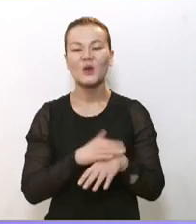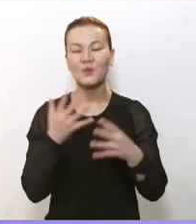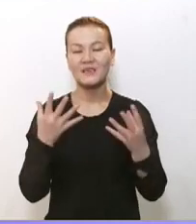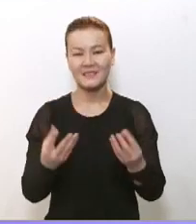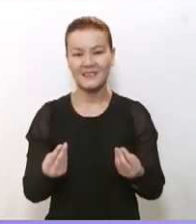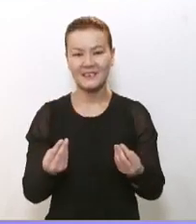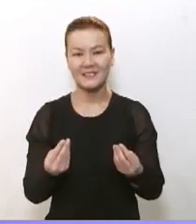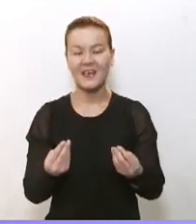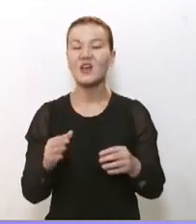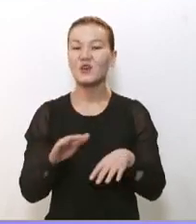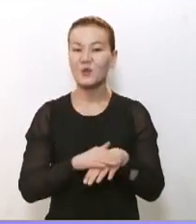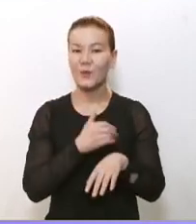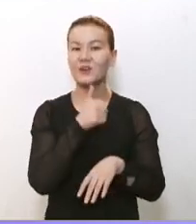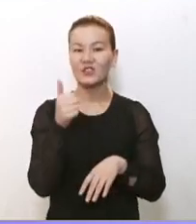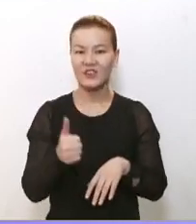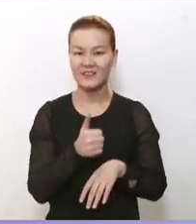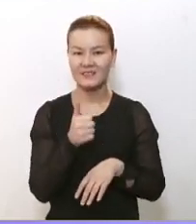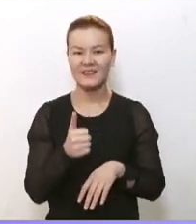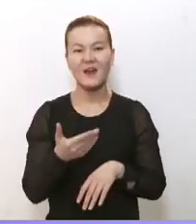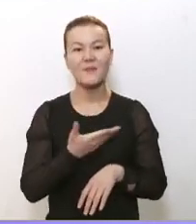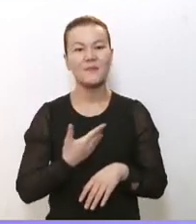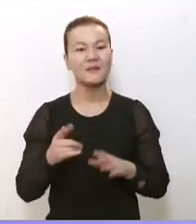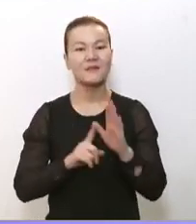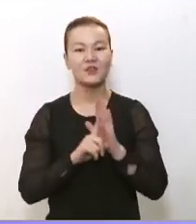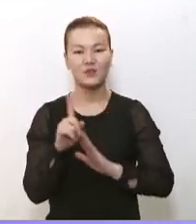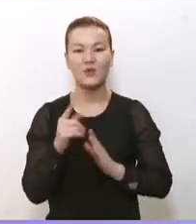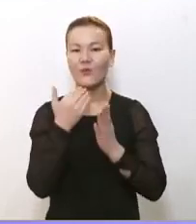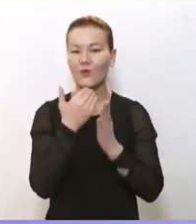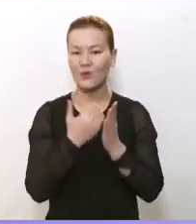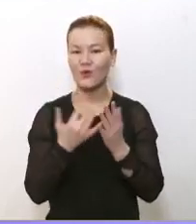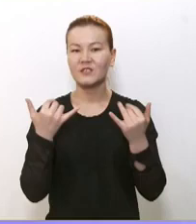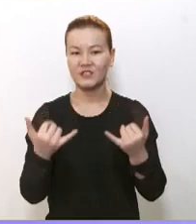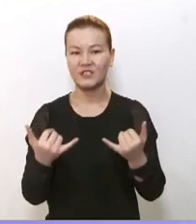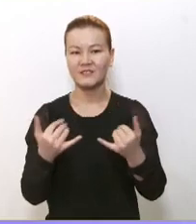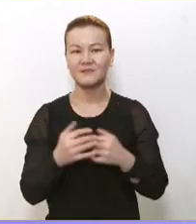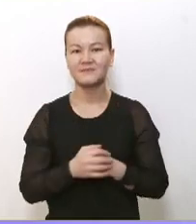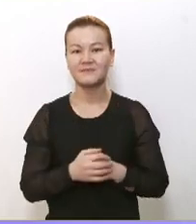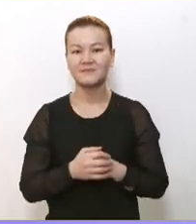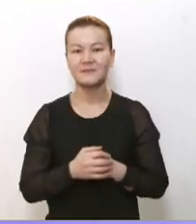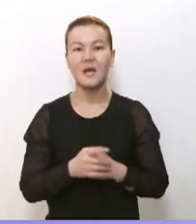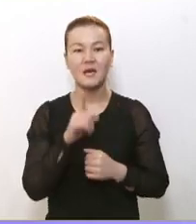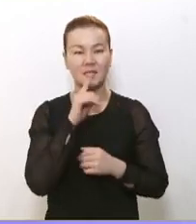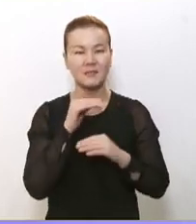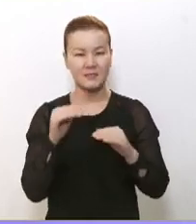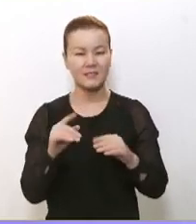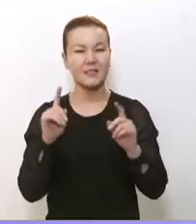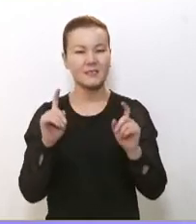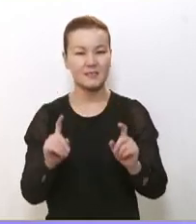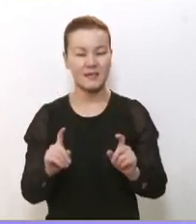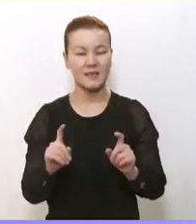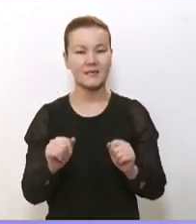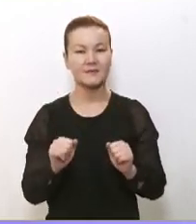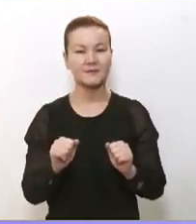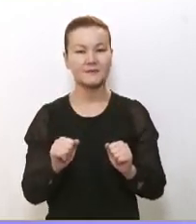Добрый день и добрый час! Мы начнем урок сейчас. Тихо детки сели,